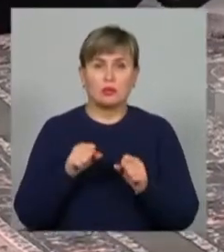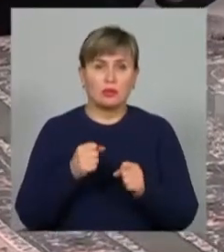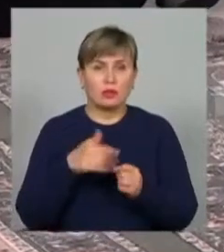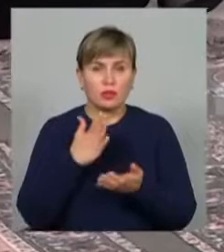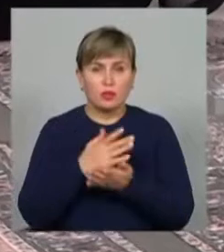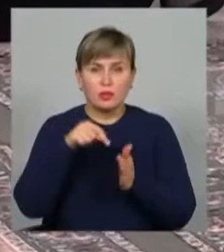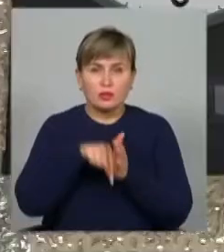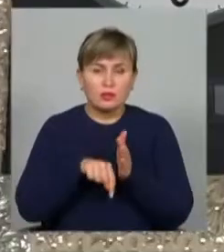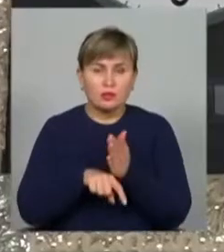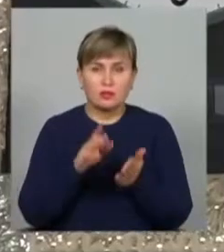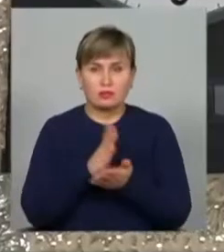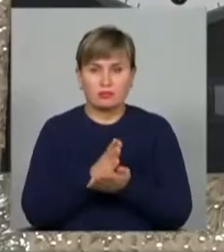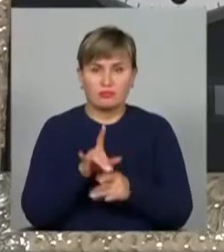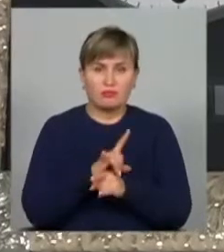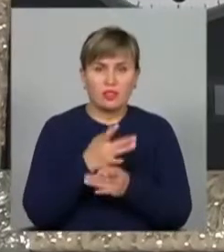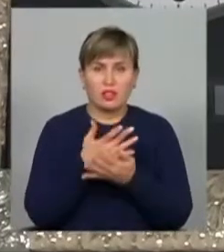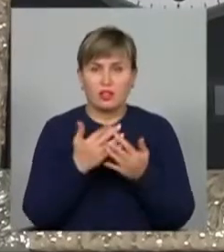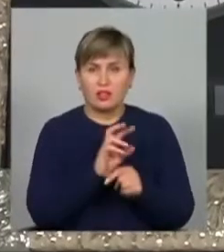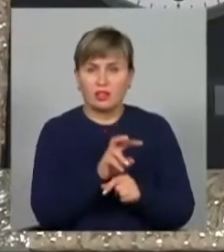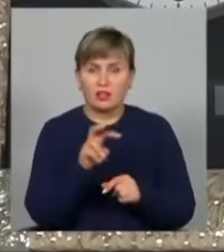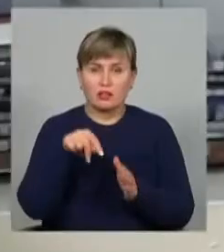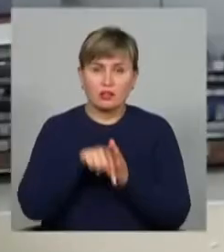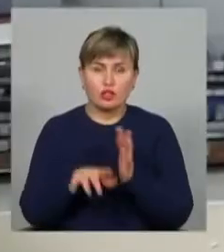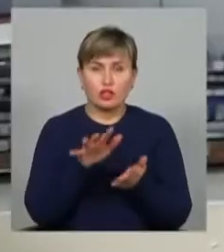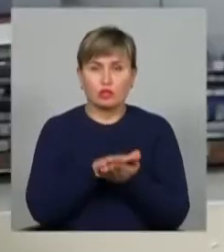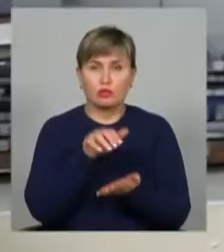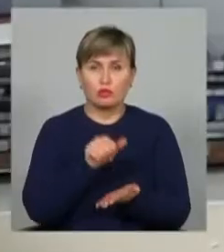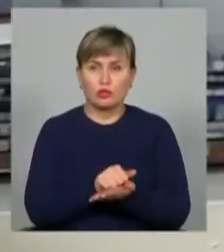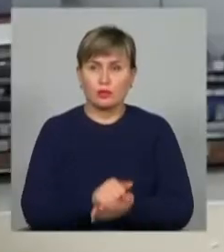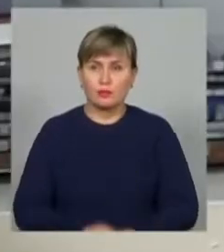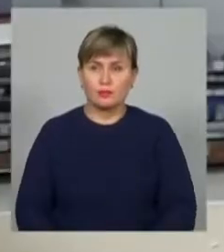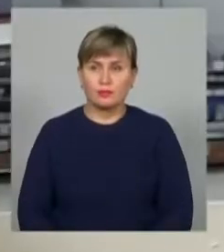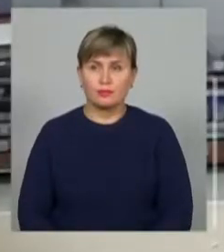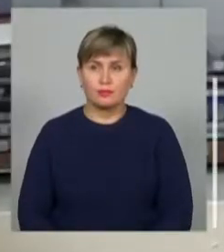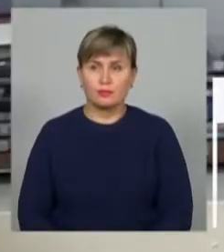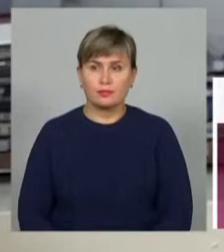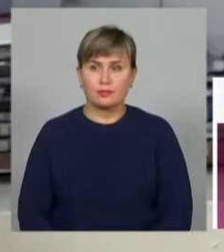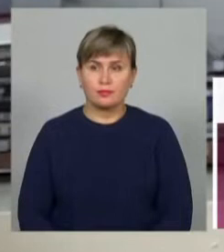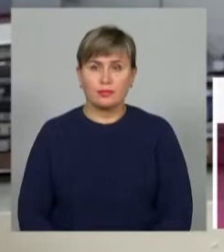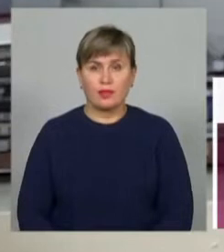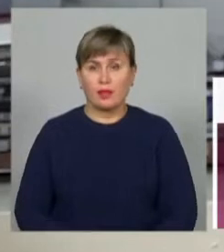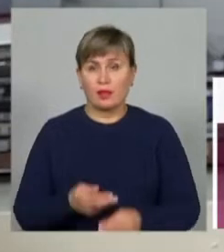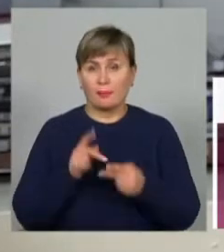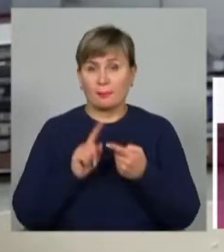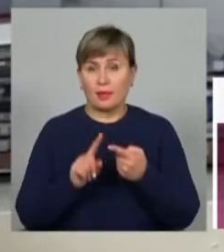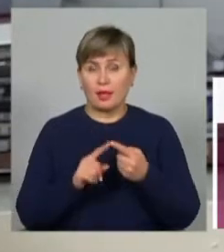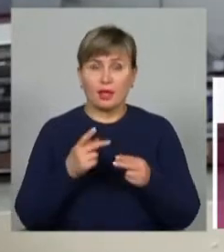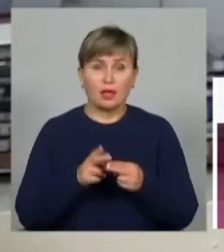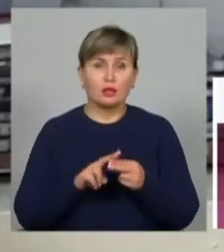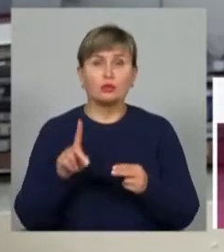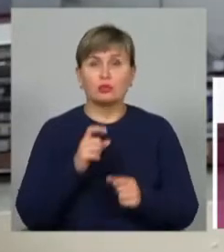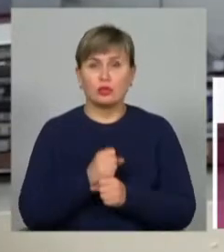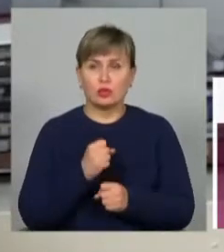способов разрушения и дестабилизации страны изнутри. Один из методов, первое, это они